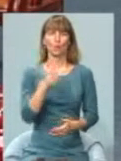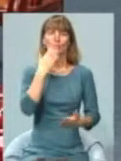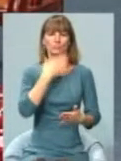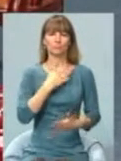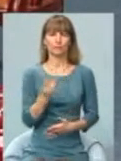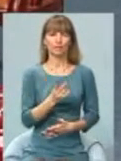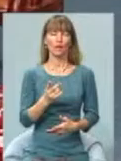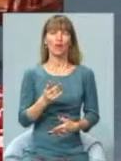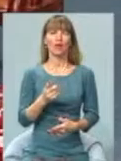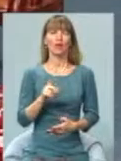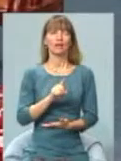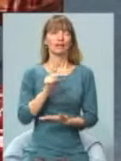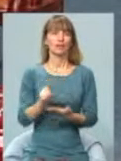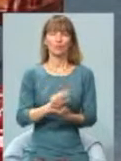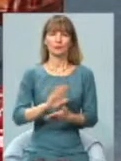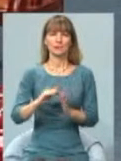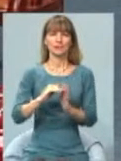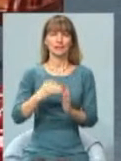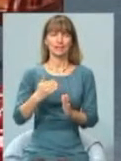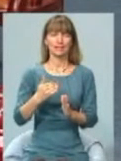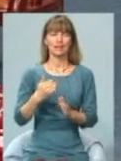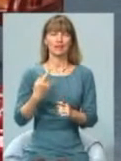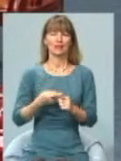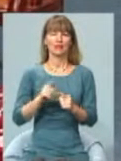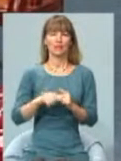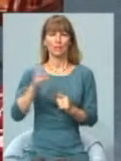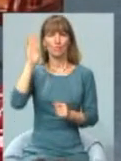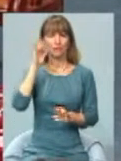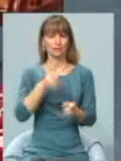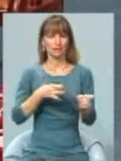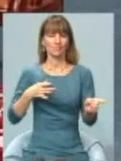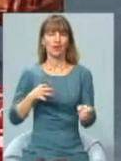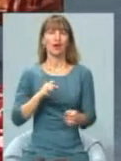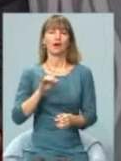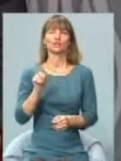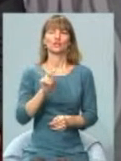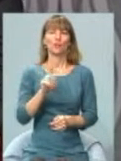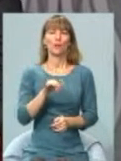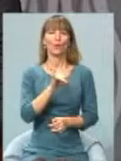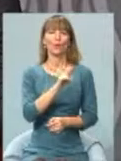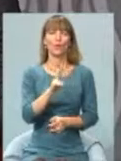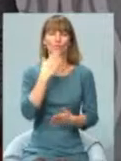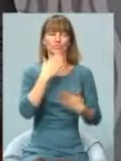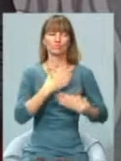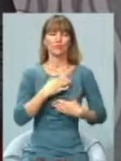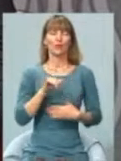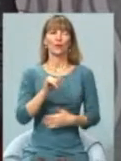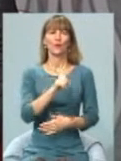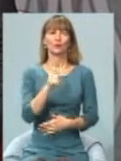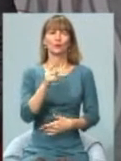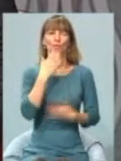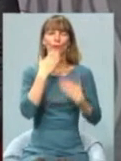навіть не обов'язково викликати купідончиків, аби у когось закохатися взагалі. Тож, щоб кохання у кожного різне,